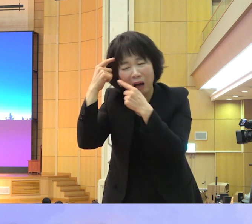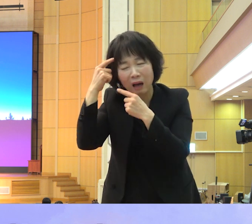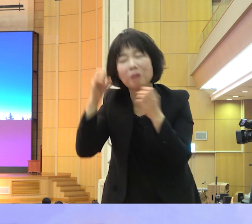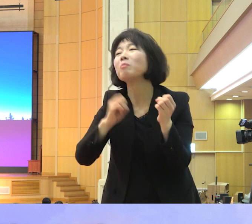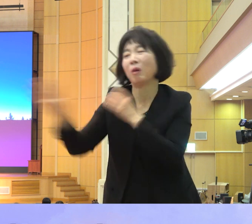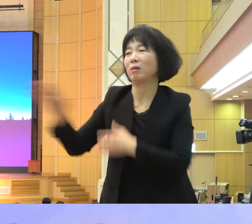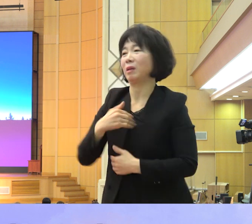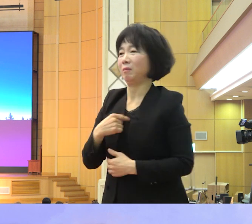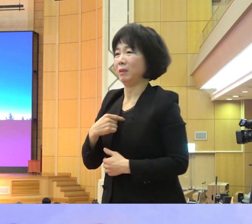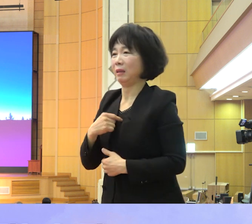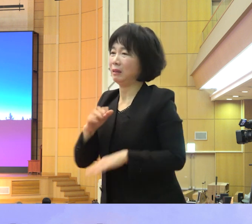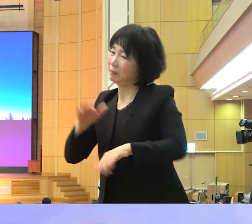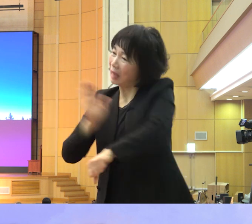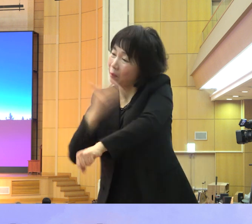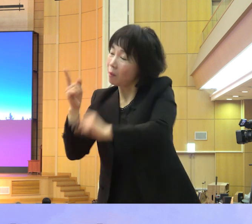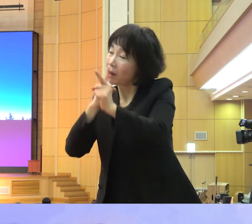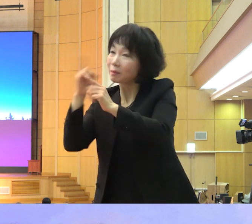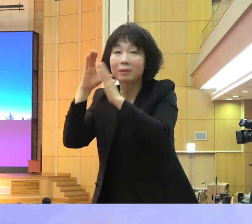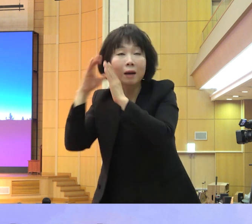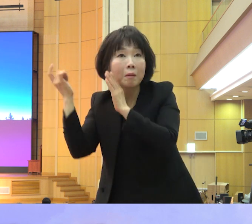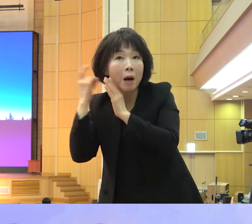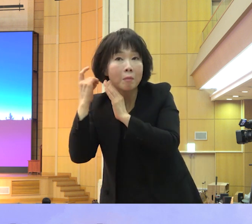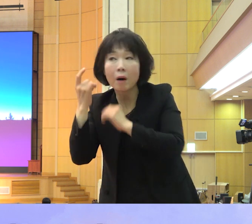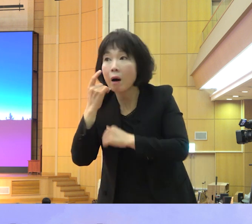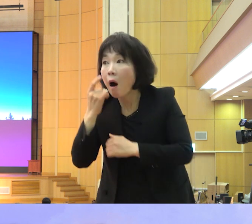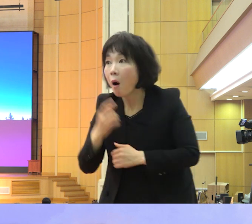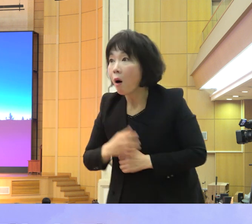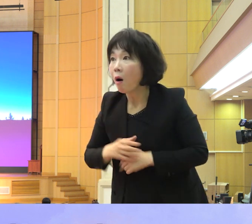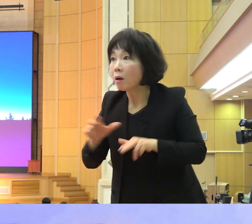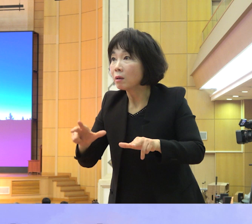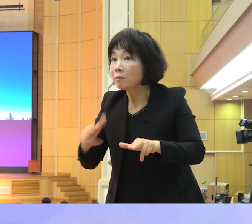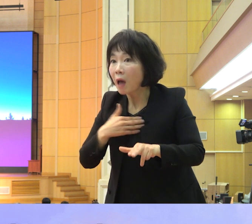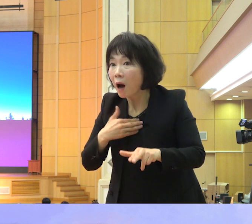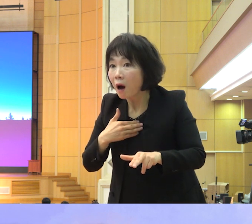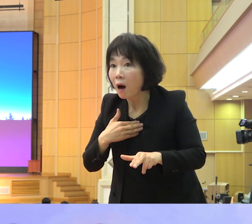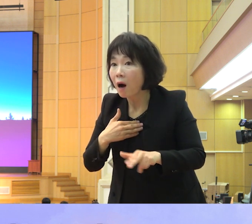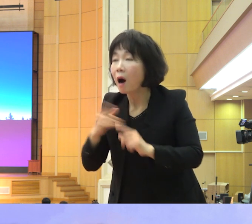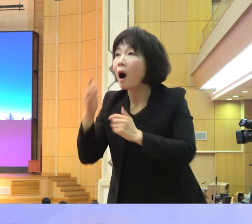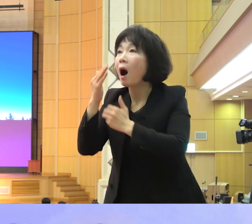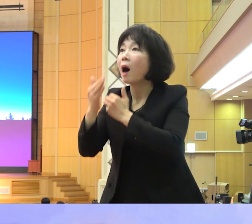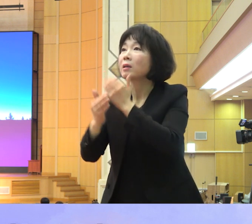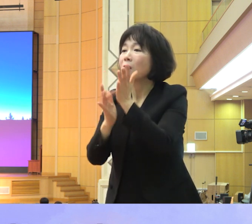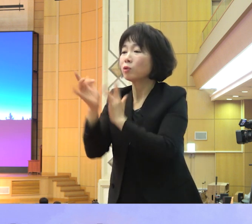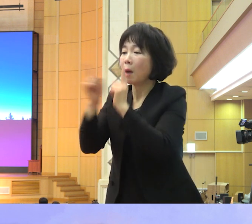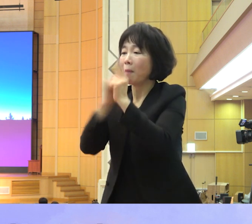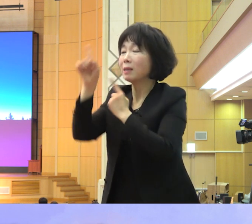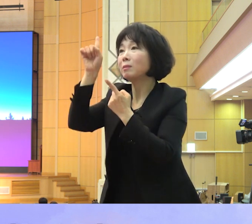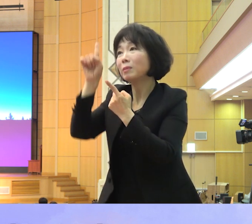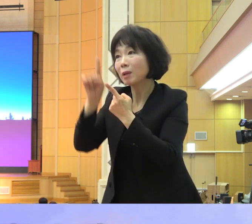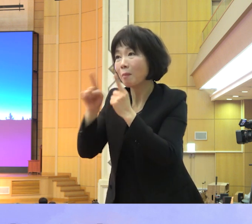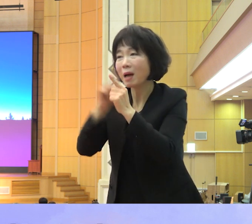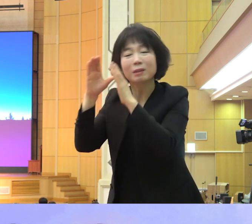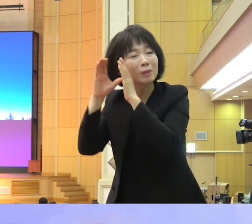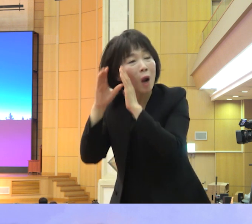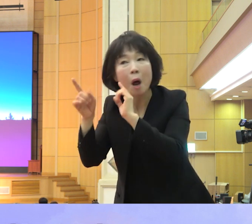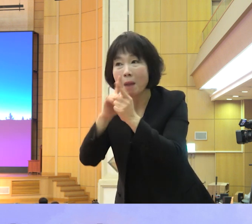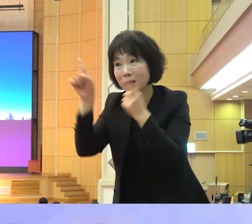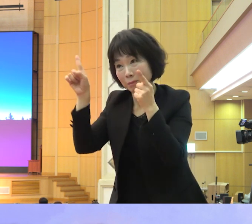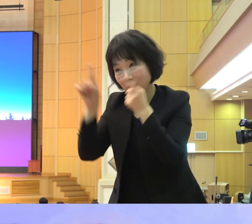한 건데 오늘 말씀 들어보니 주님을 믿더라도 말씀을 듣고